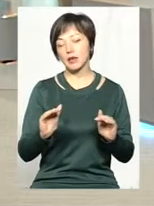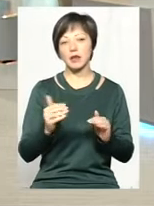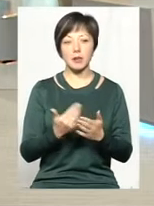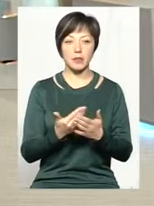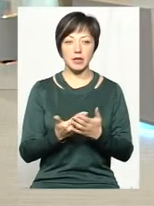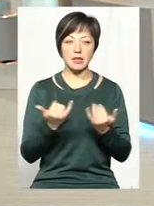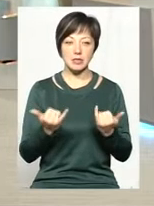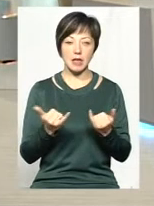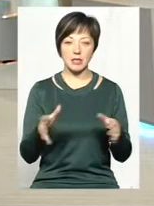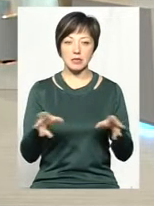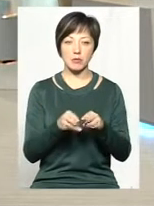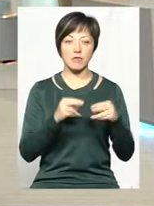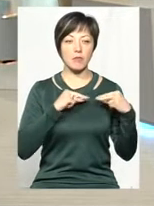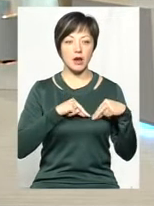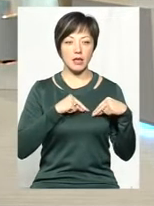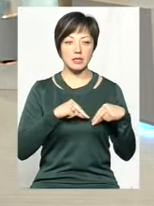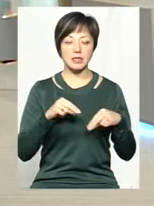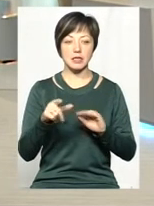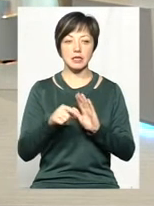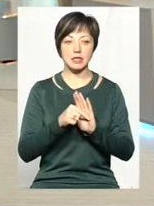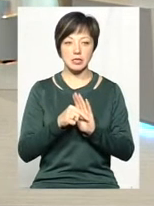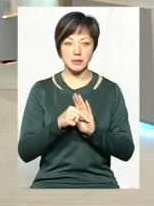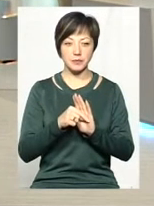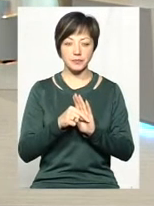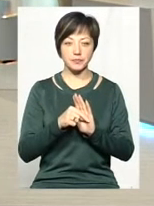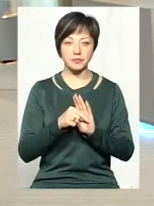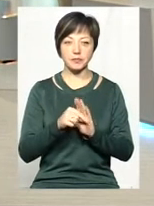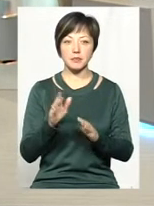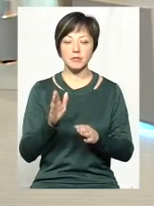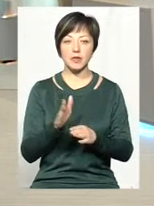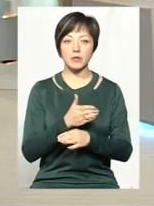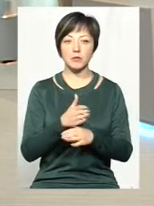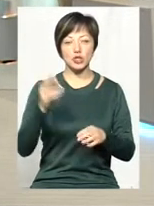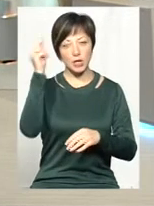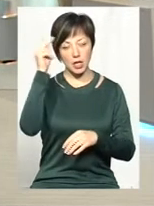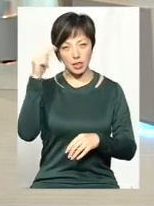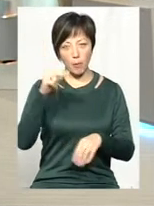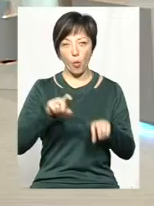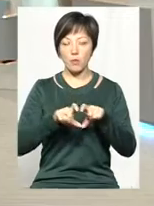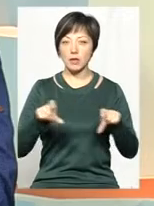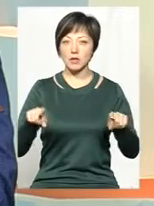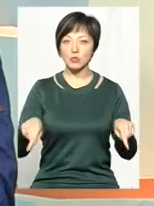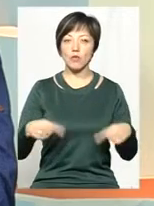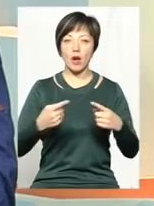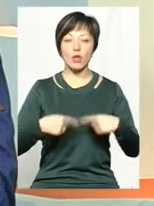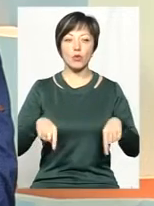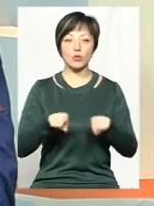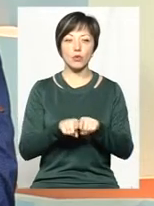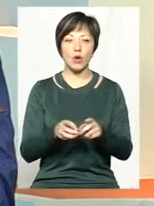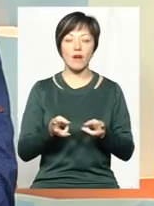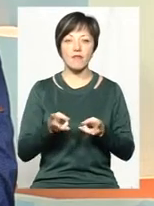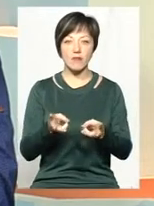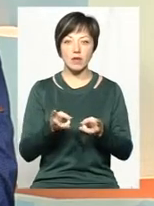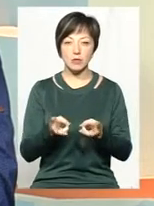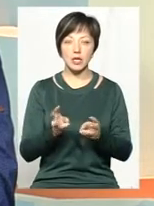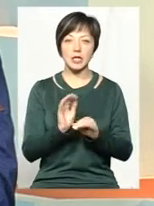Наприклад, зараз в співпраці із міжшкільним учнівським комбінатом ми заснували гурток випічки,